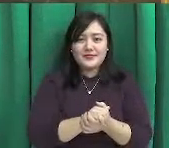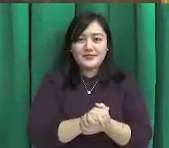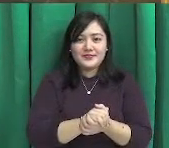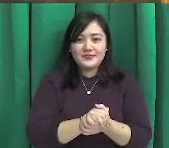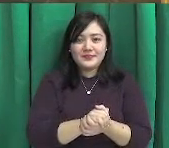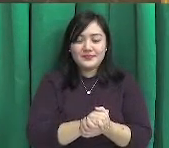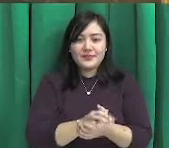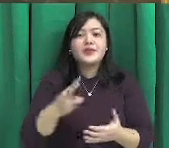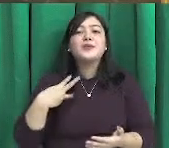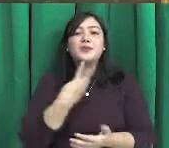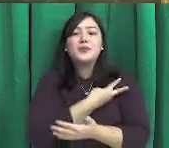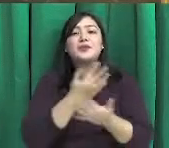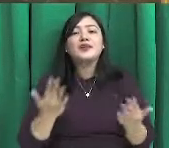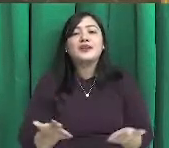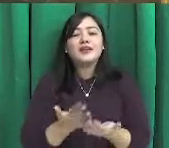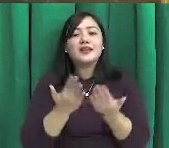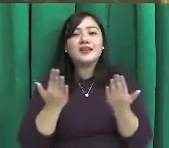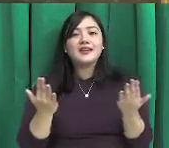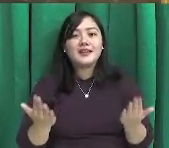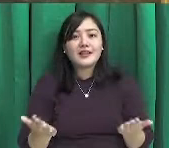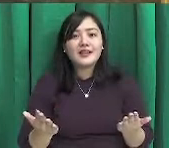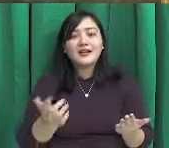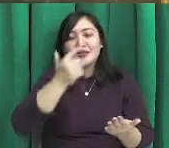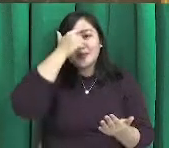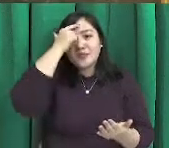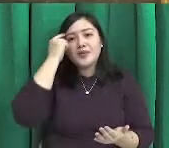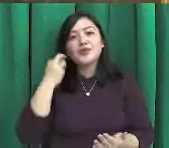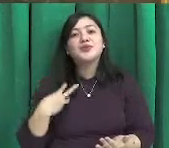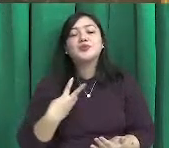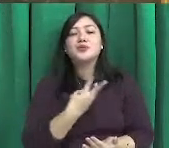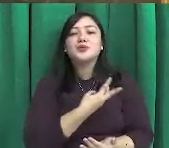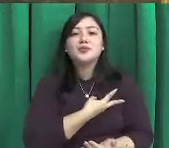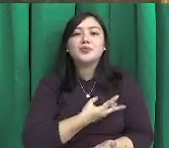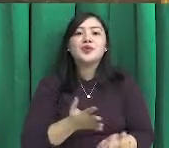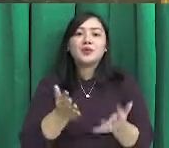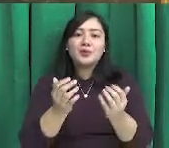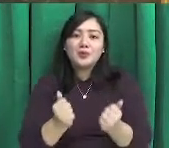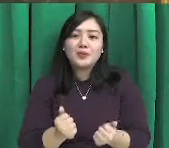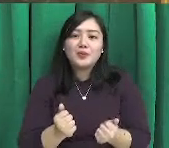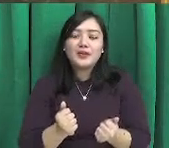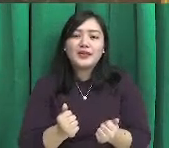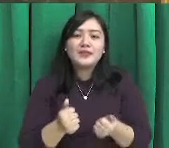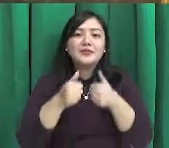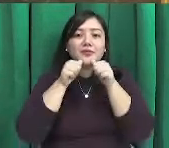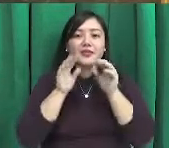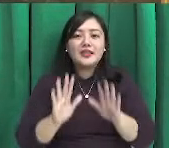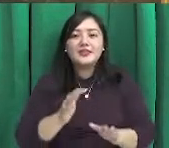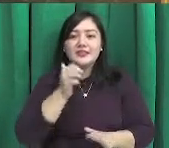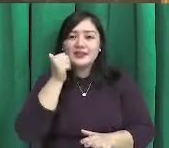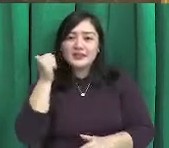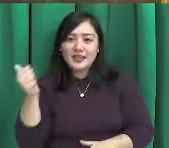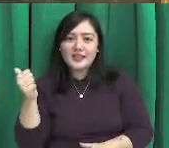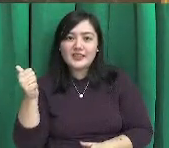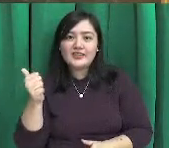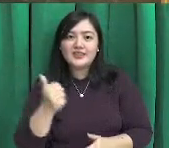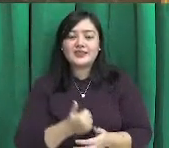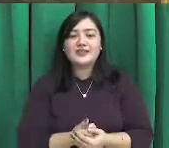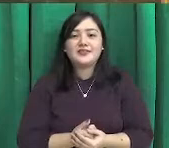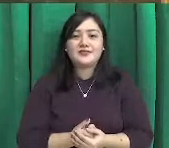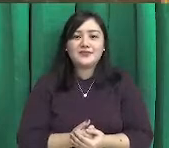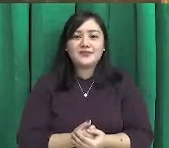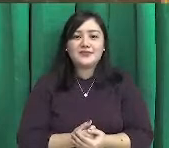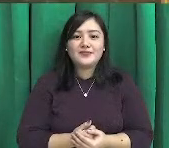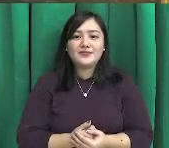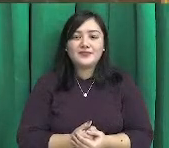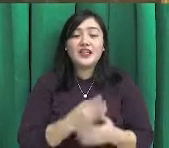buhay ay napakagandang salamin ng lahat. Amen. Yun ang pinakamaganda. Na pagkat tumingin po sila sa atin, may makikita